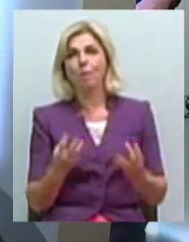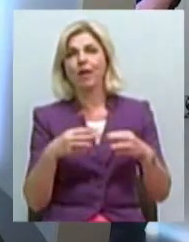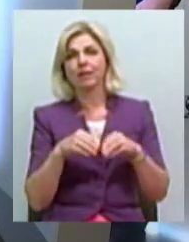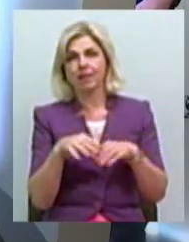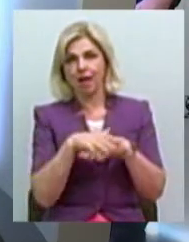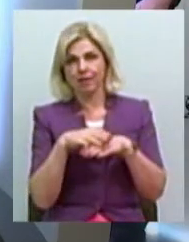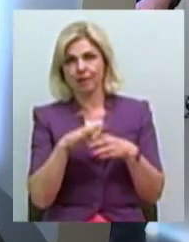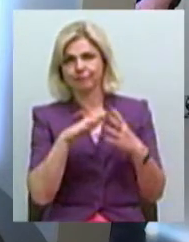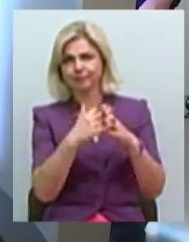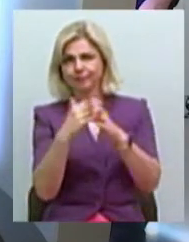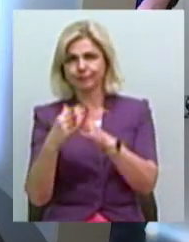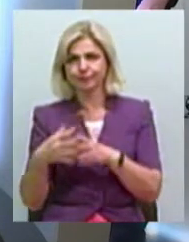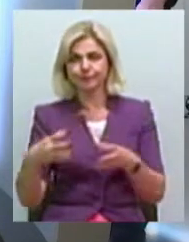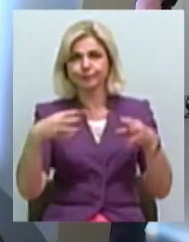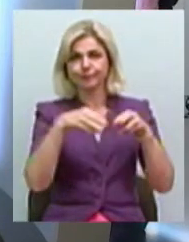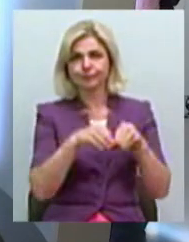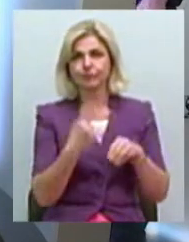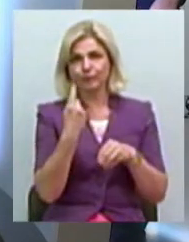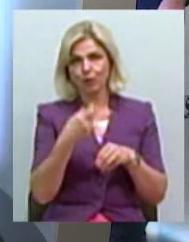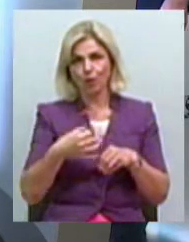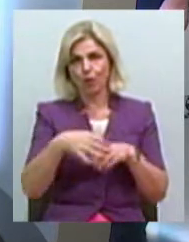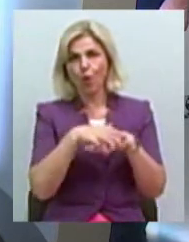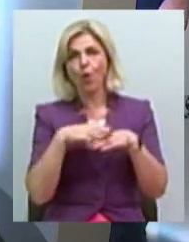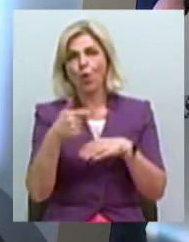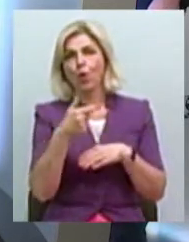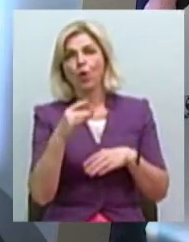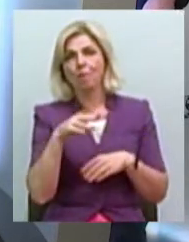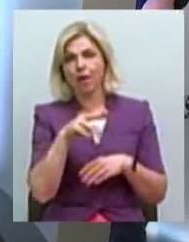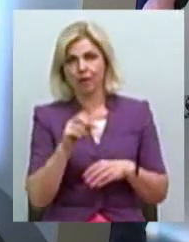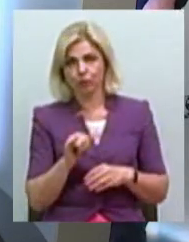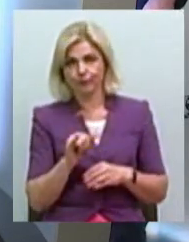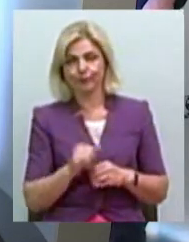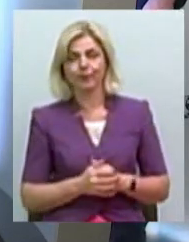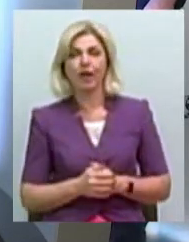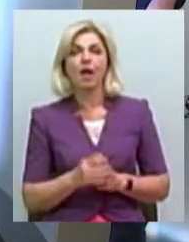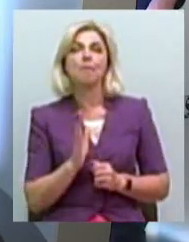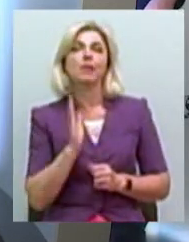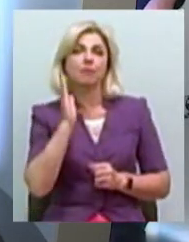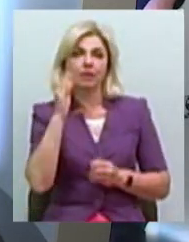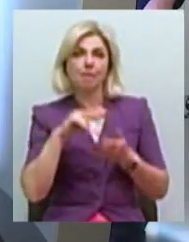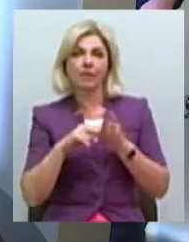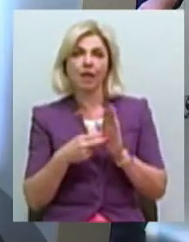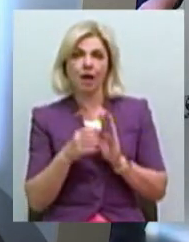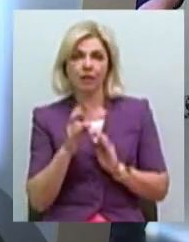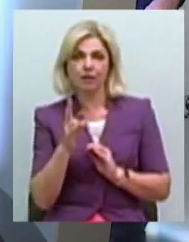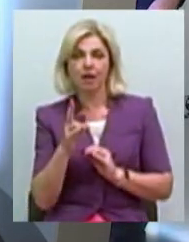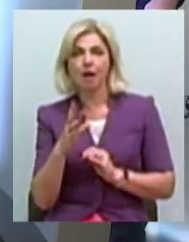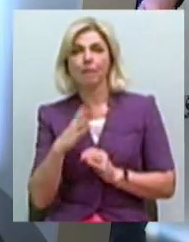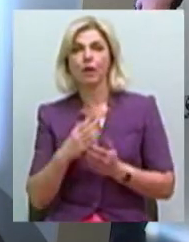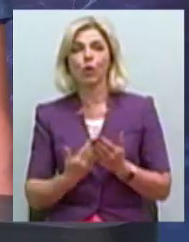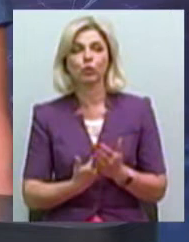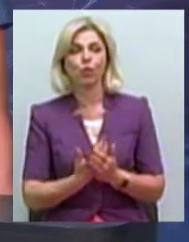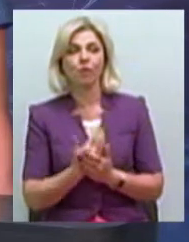Значить, і саме в тих межах, які були запропоновані перспективним планом? Так. Угу. Перспективний план потім був оновлений